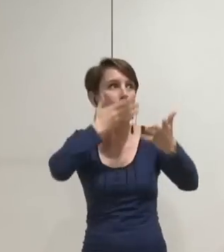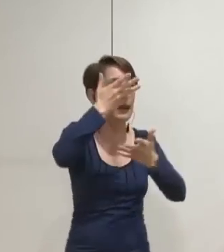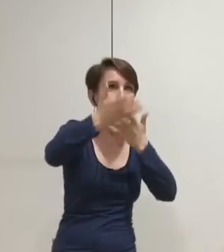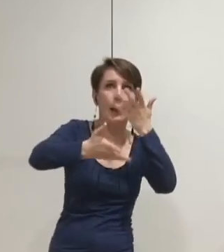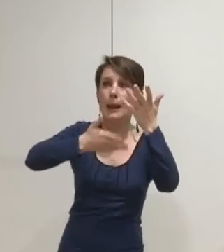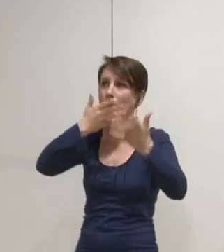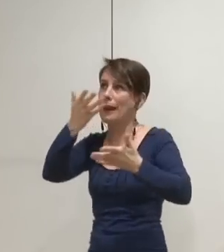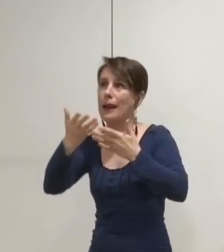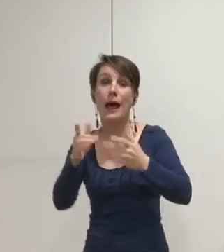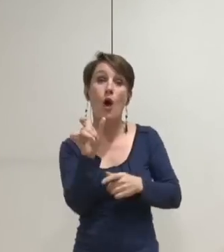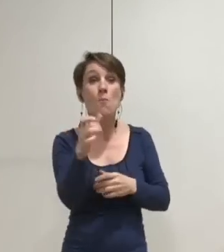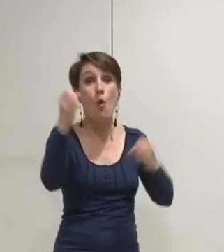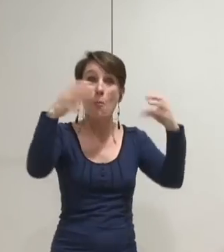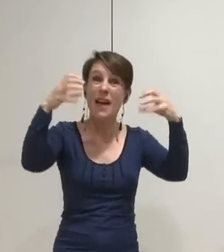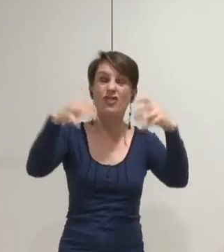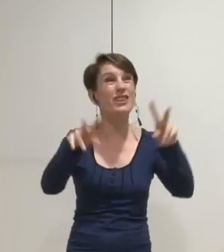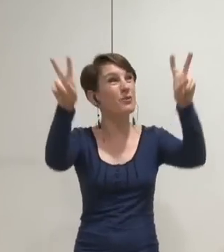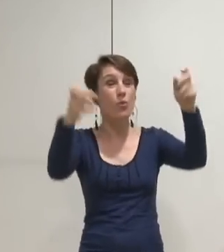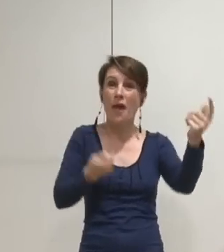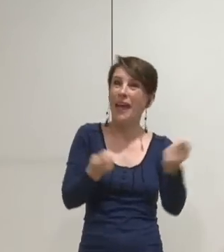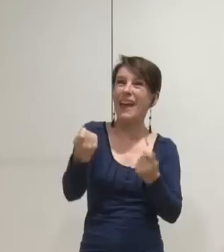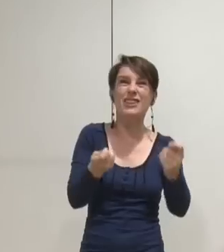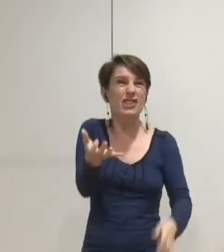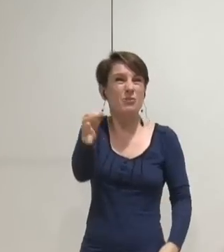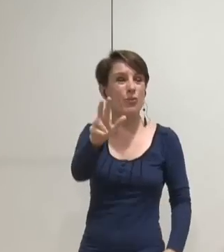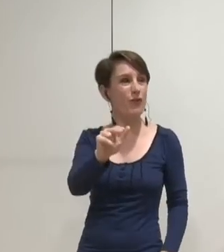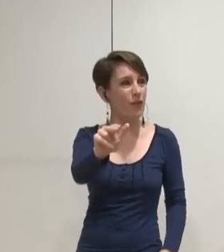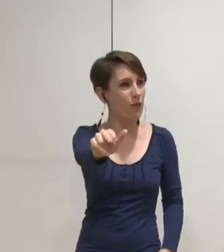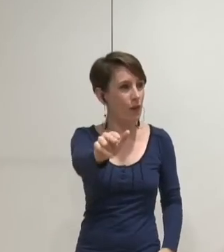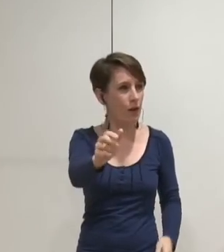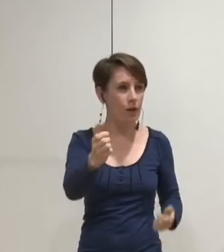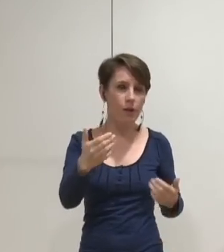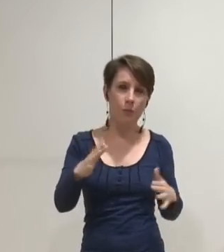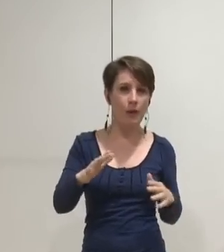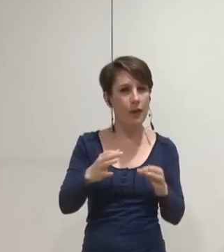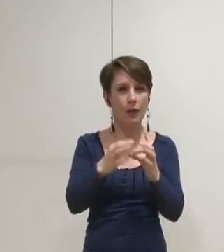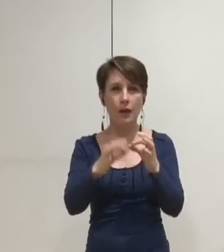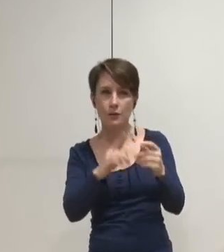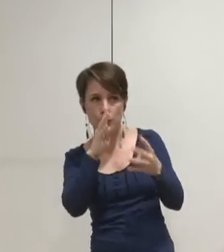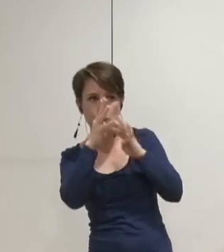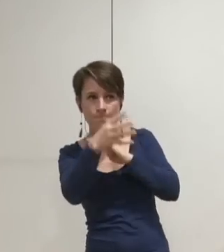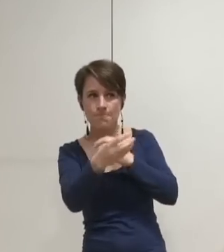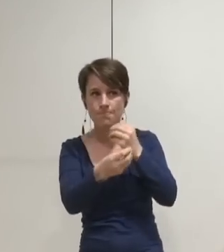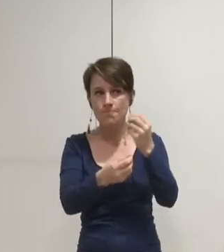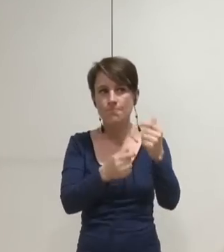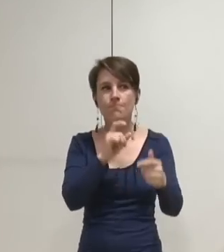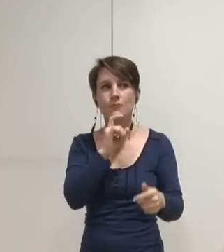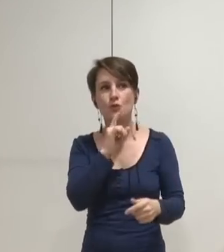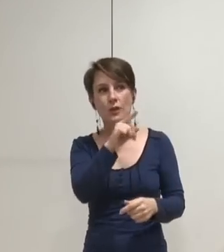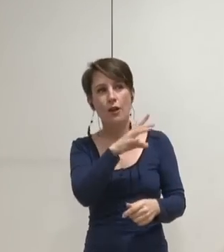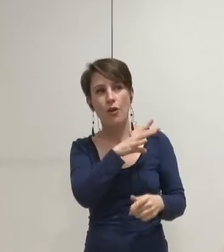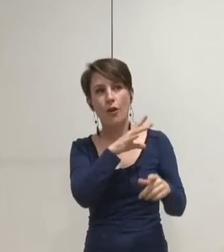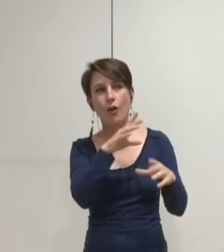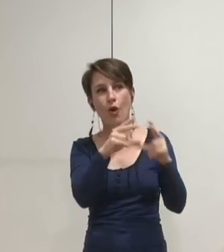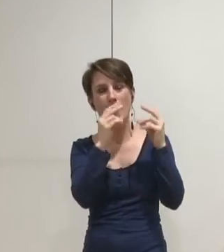mot magique de la régie pour satisfaire quelques-uns pas tout à fait complètement si j'ai bien compris l'explication de